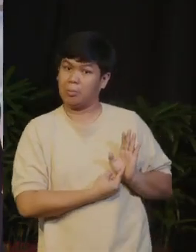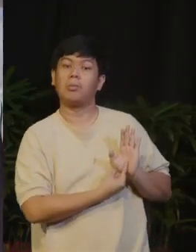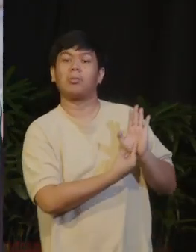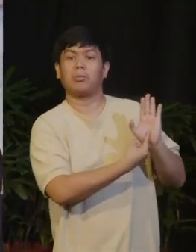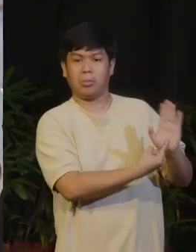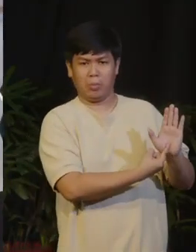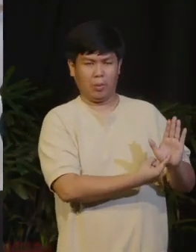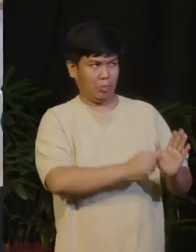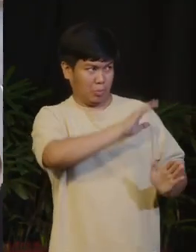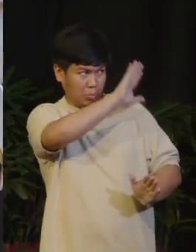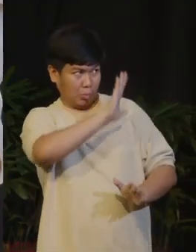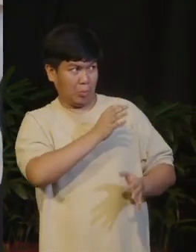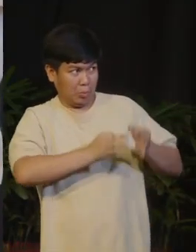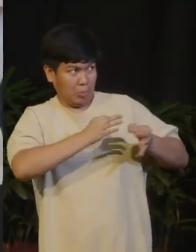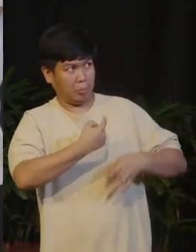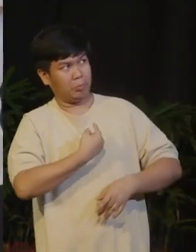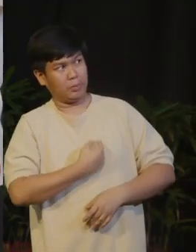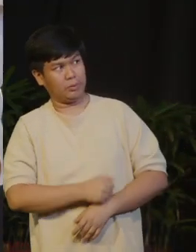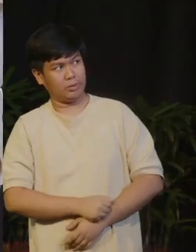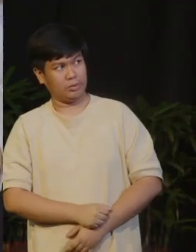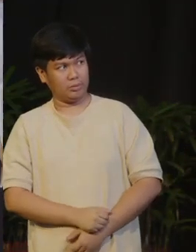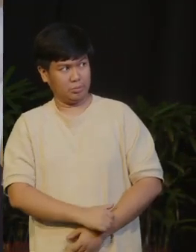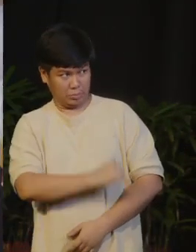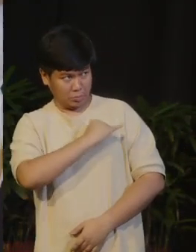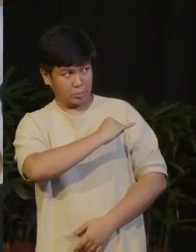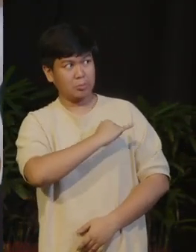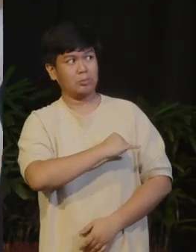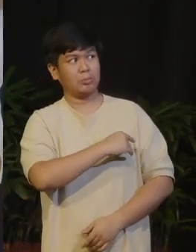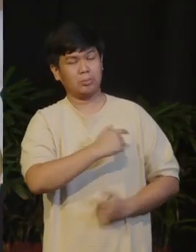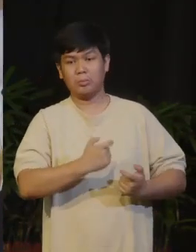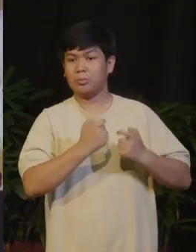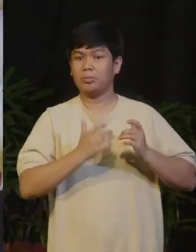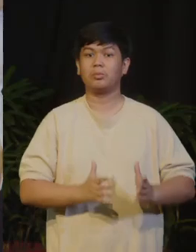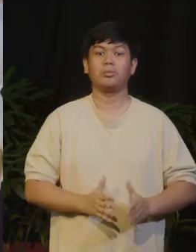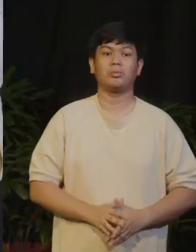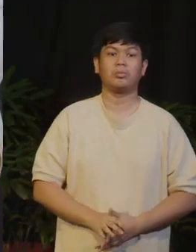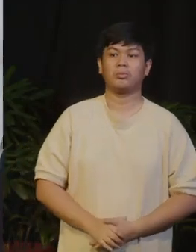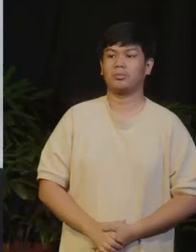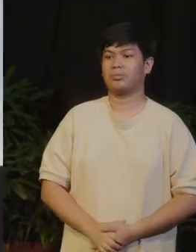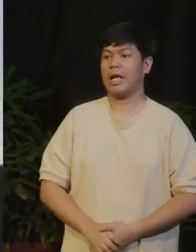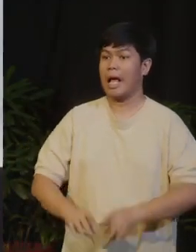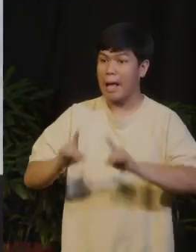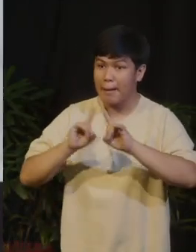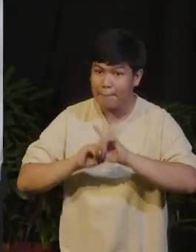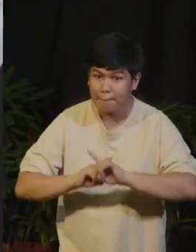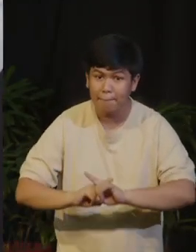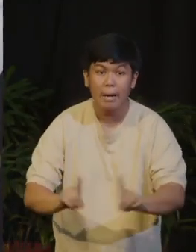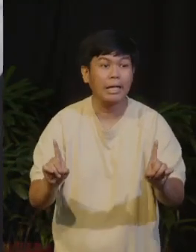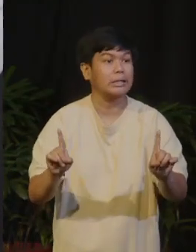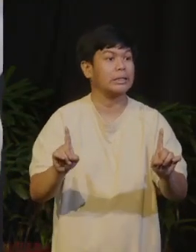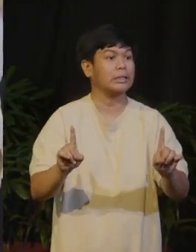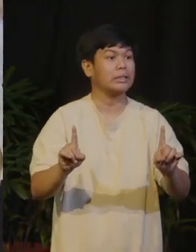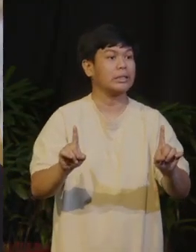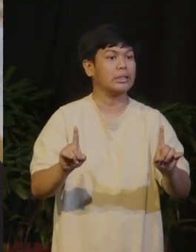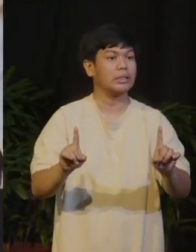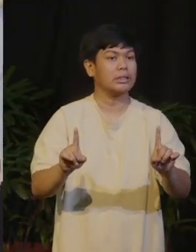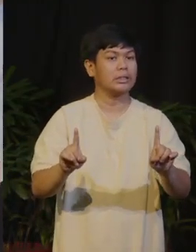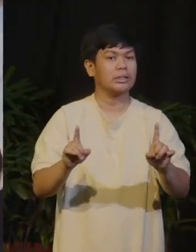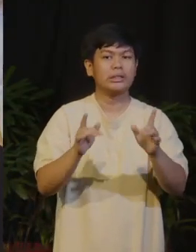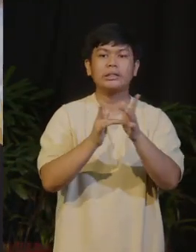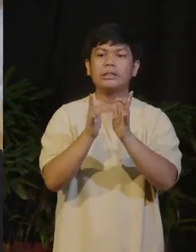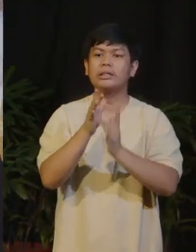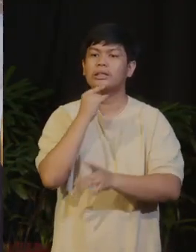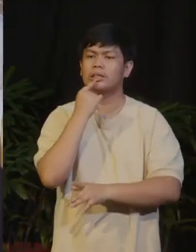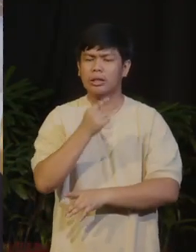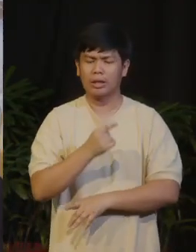dala ang ebanghelyo. Pero mga kapatid, hindi blanket na application